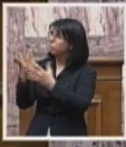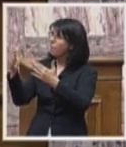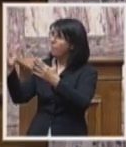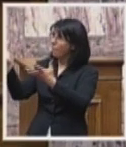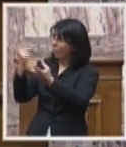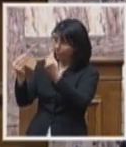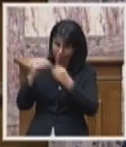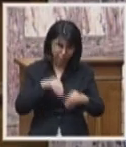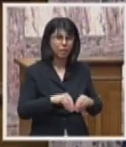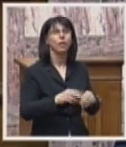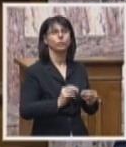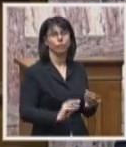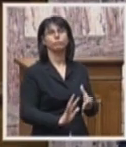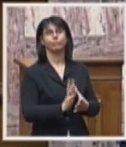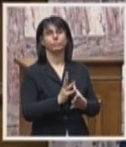Δεύτερο θέμα, το θέμα της φοροδιαφυγής.